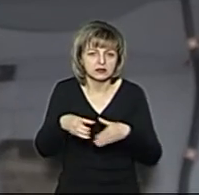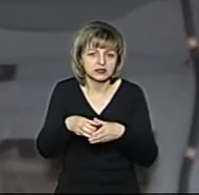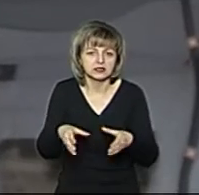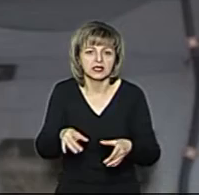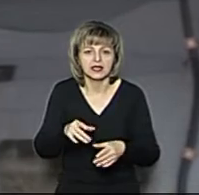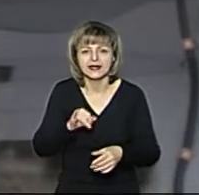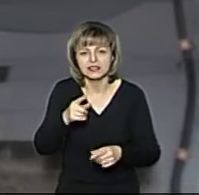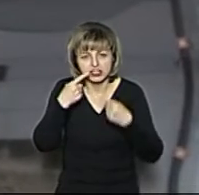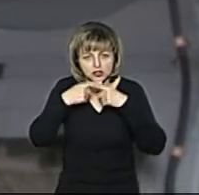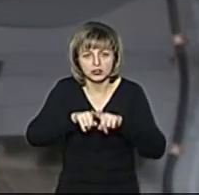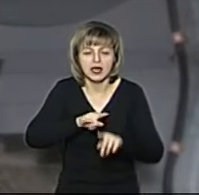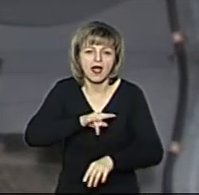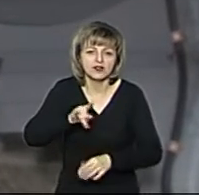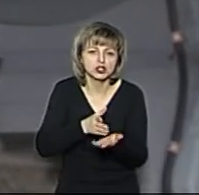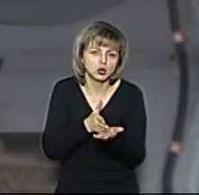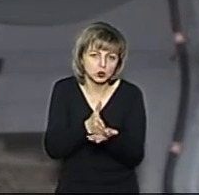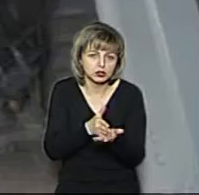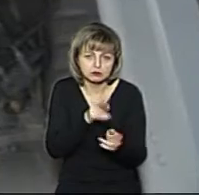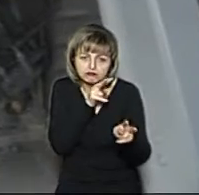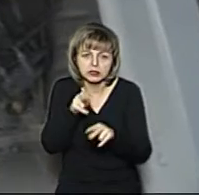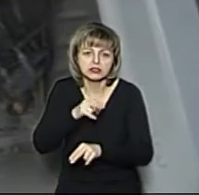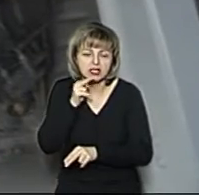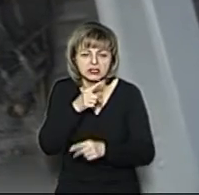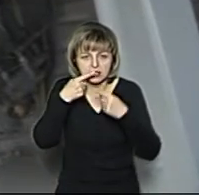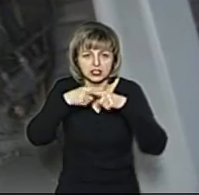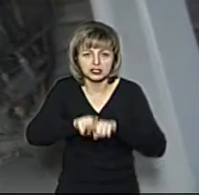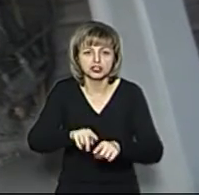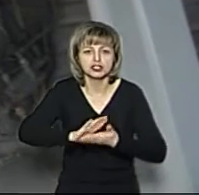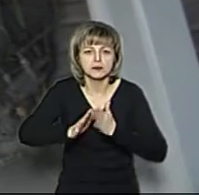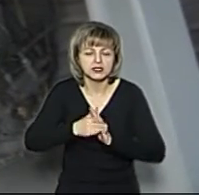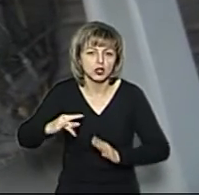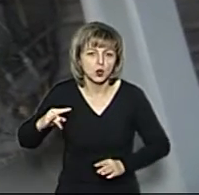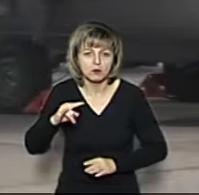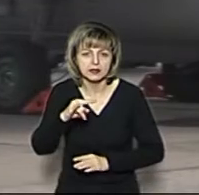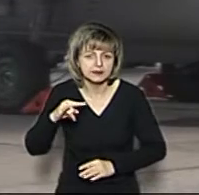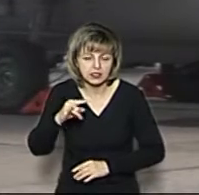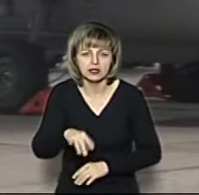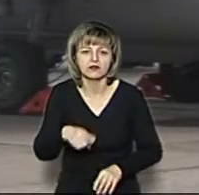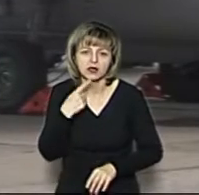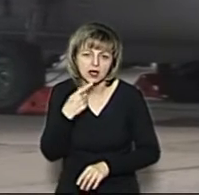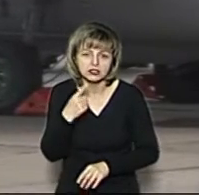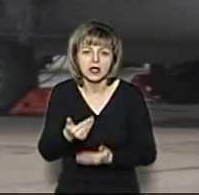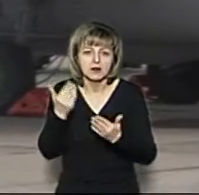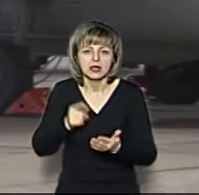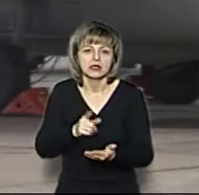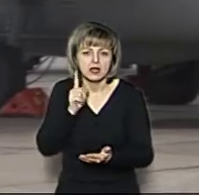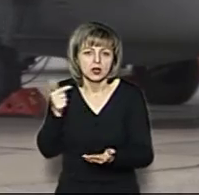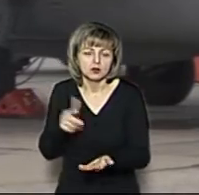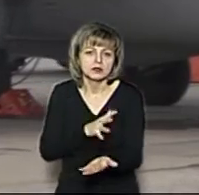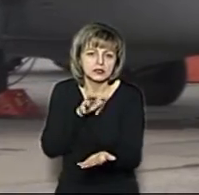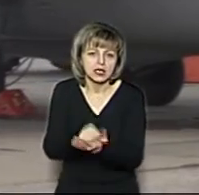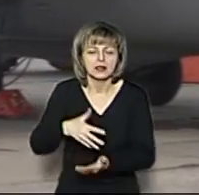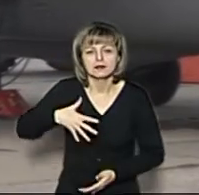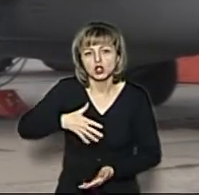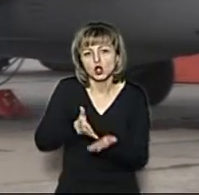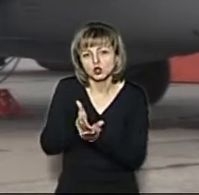з інженерно-авіаційної служби, стежить за технічним станом літаків. Говорить, до загарбання Криму 10 років